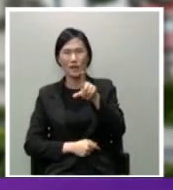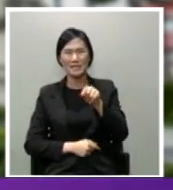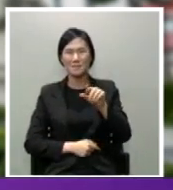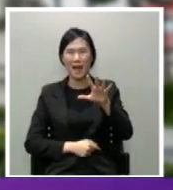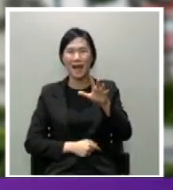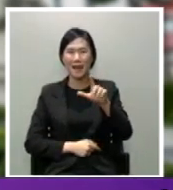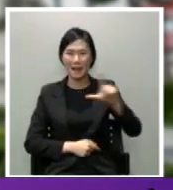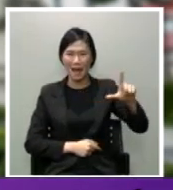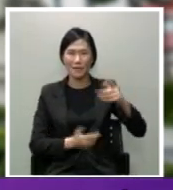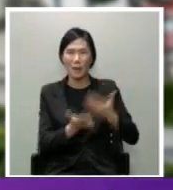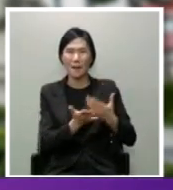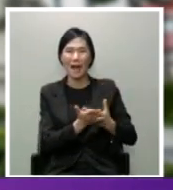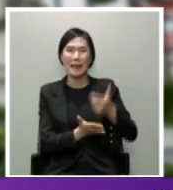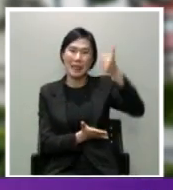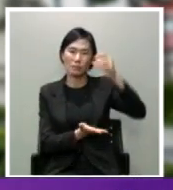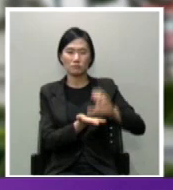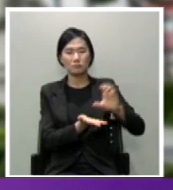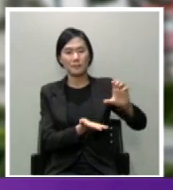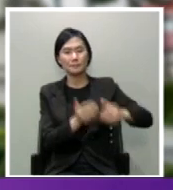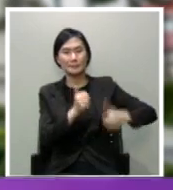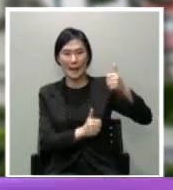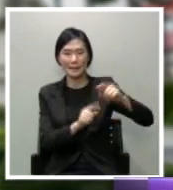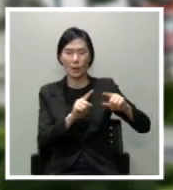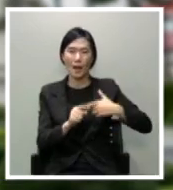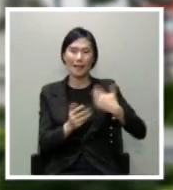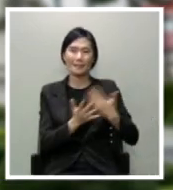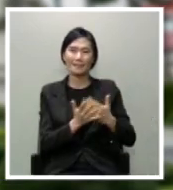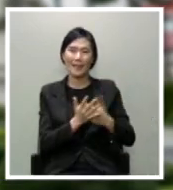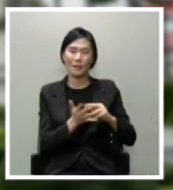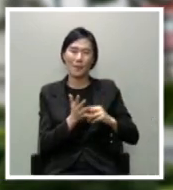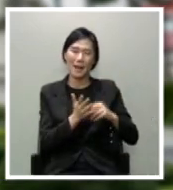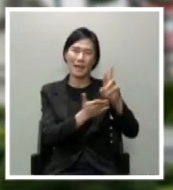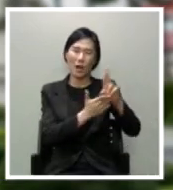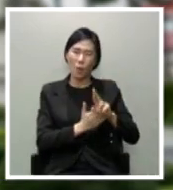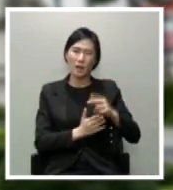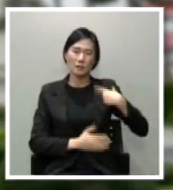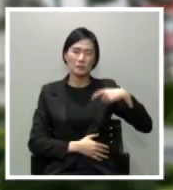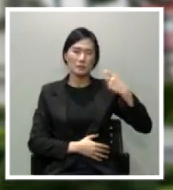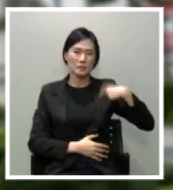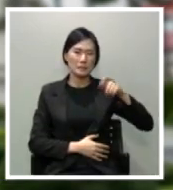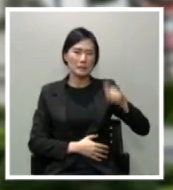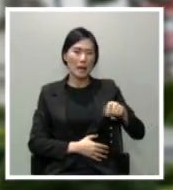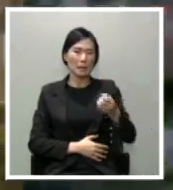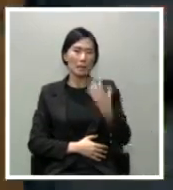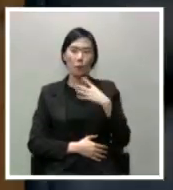ไปวางแล้วแต่สินบนศาลไม่เอ่ยเมื่อไม่เอ่ยเขาก็ไม่จ่าย